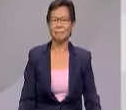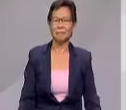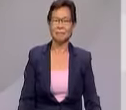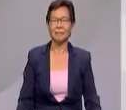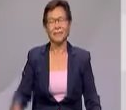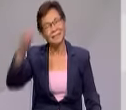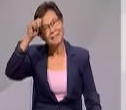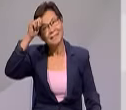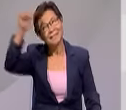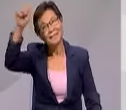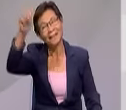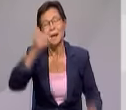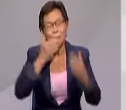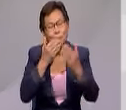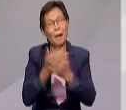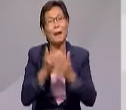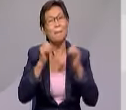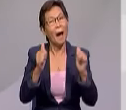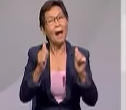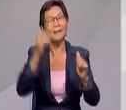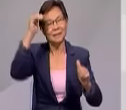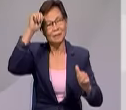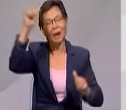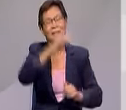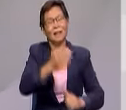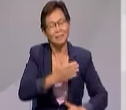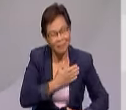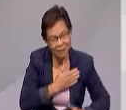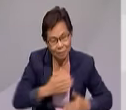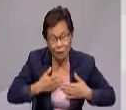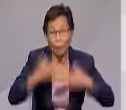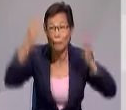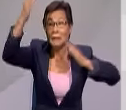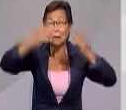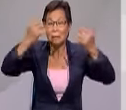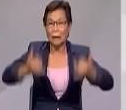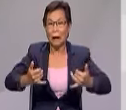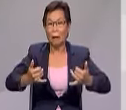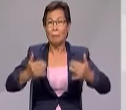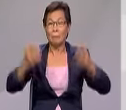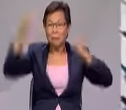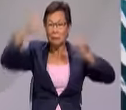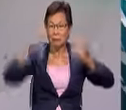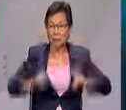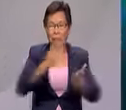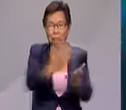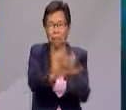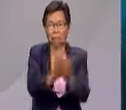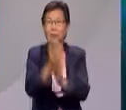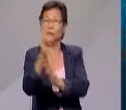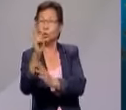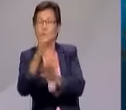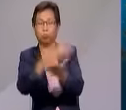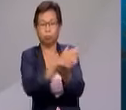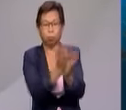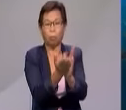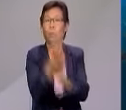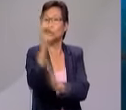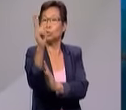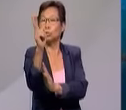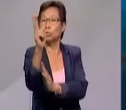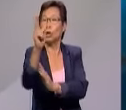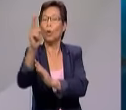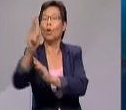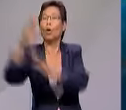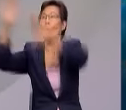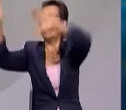Bella, assalamualaikum dan salam sejahtera. Negara kini sedang berada pada fasa kedua monsun timur laut